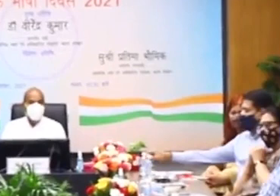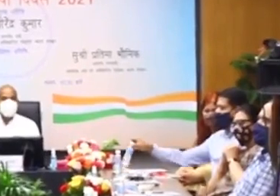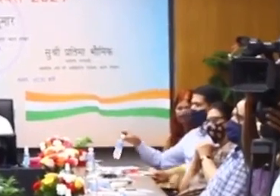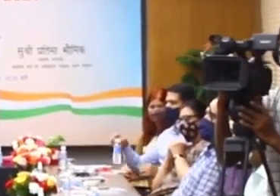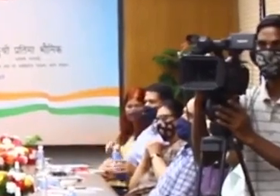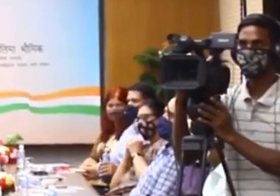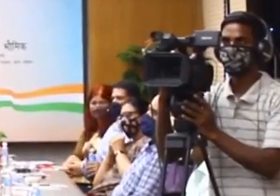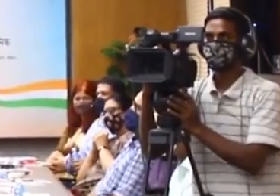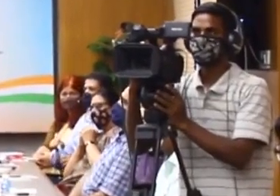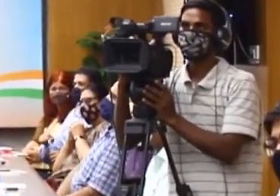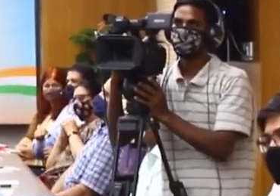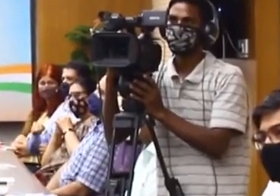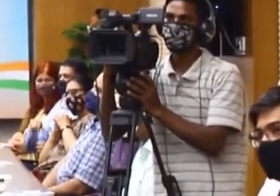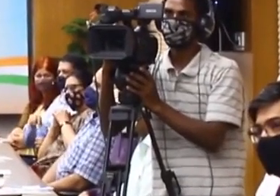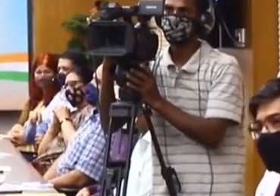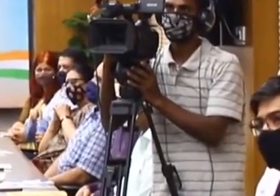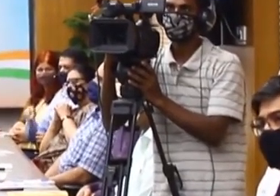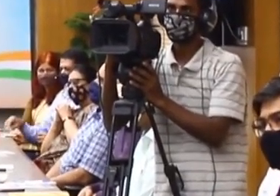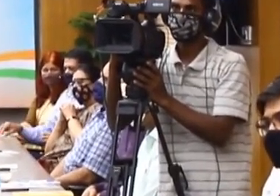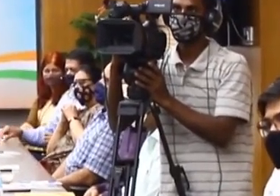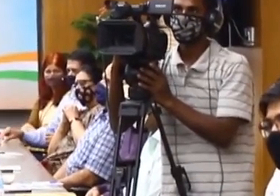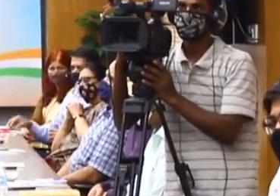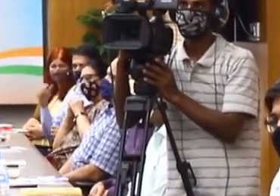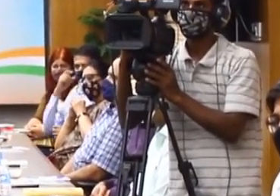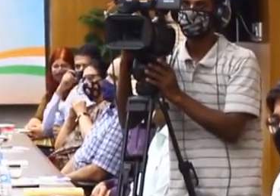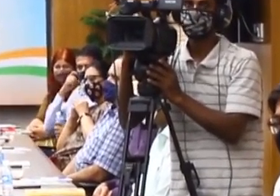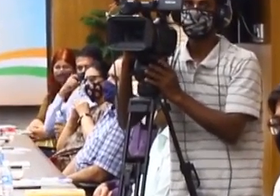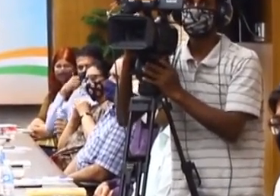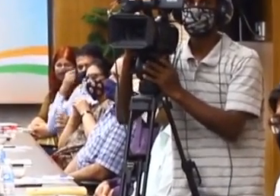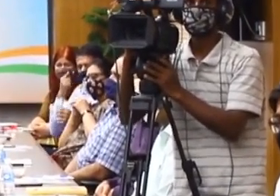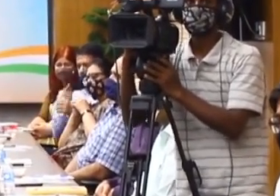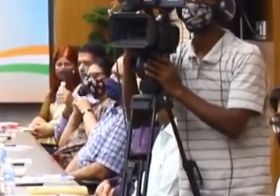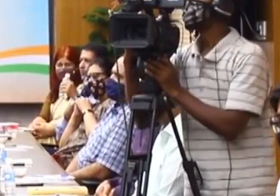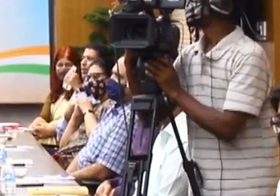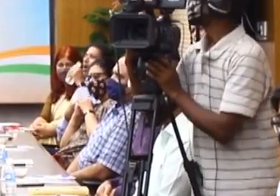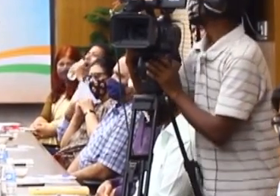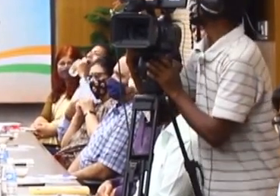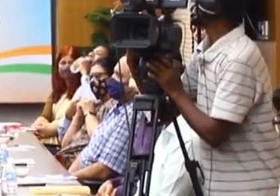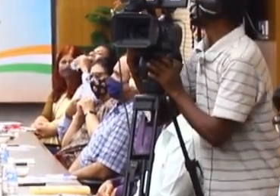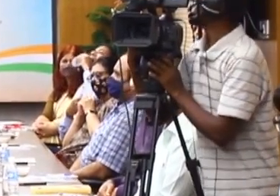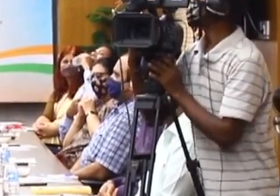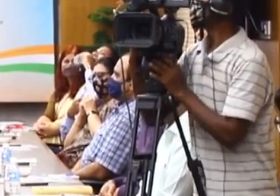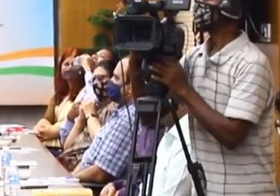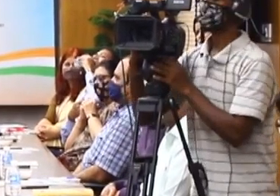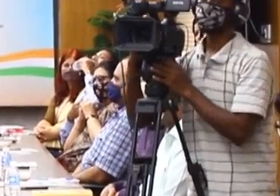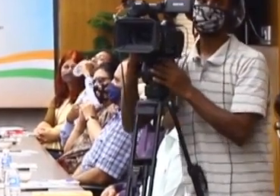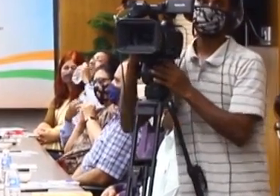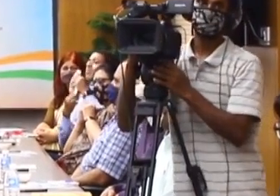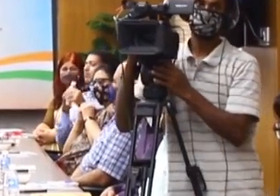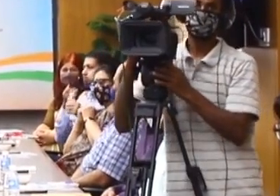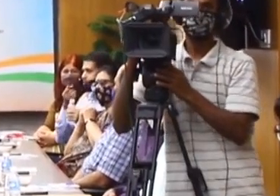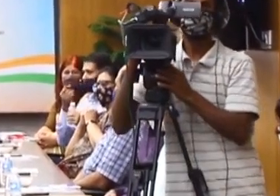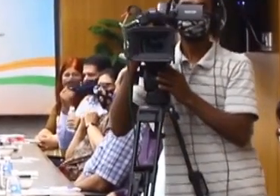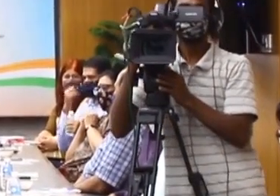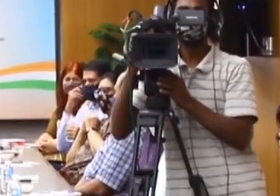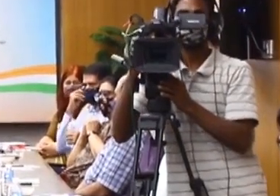की अभिव्यक्ति इस ISL भारतीय सांकेतिक भाषा के माध्यम से, और आपने इस क्षेत्र